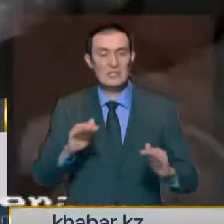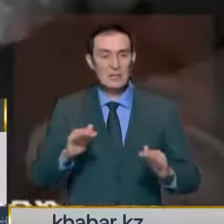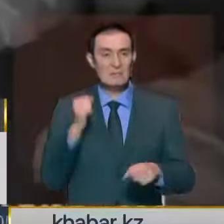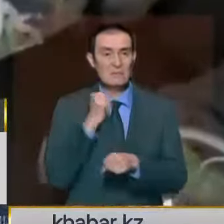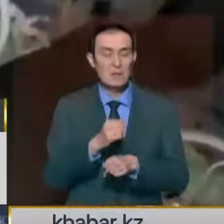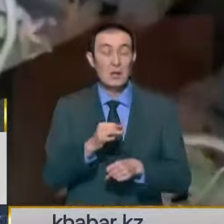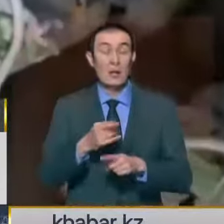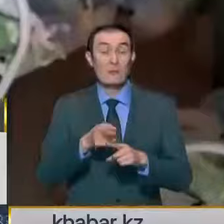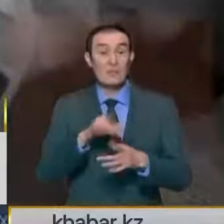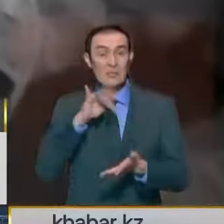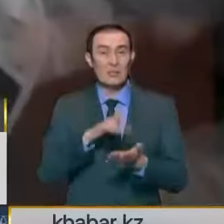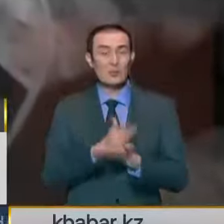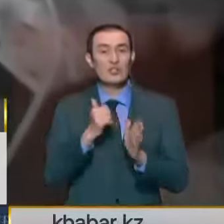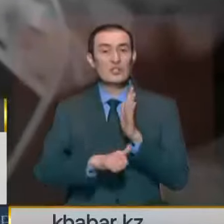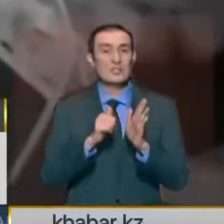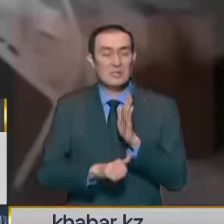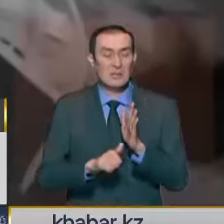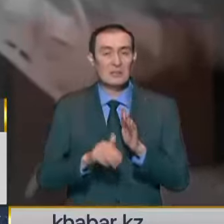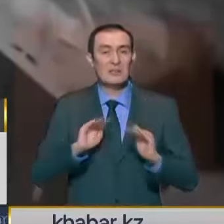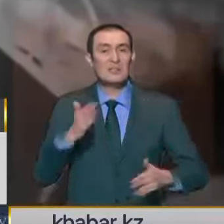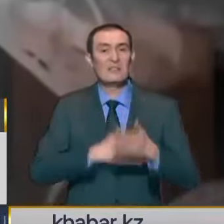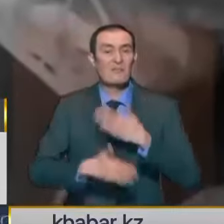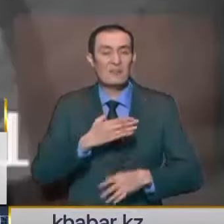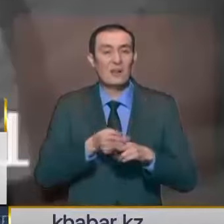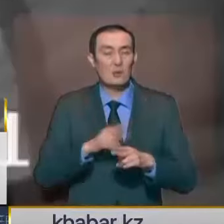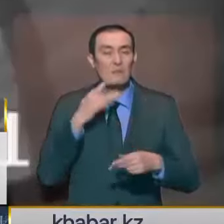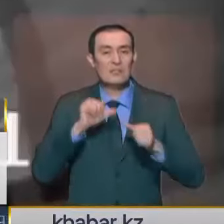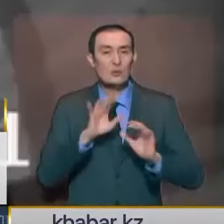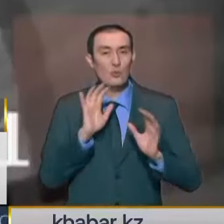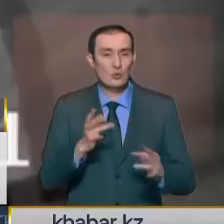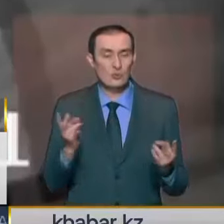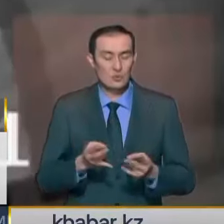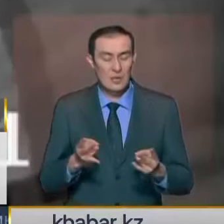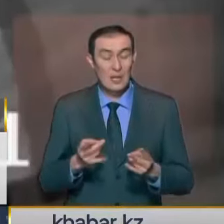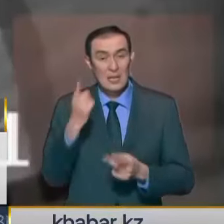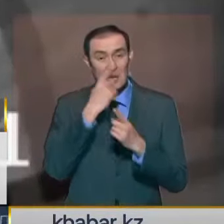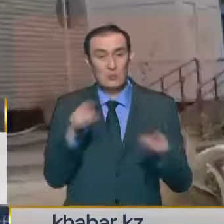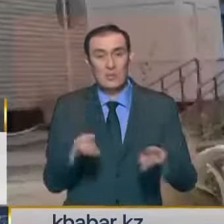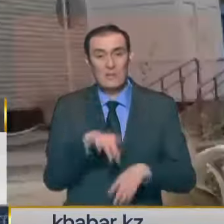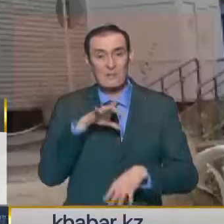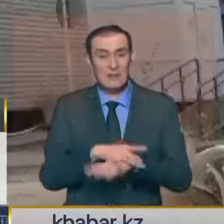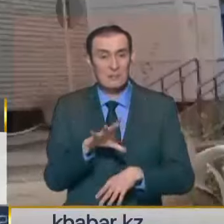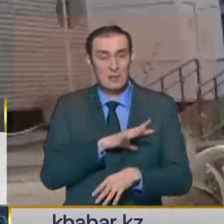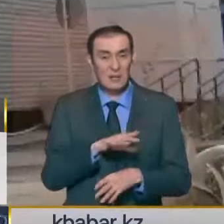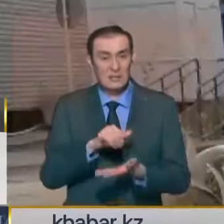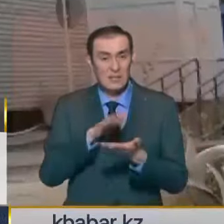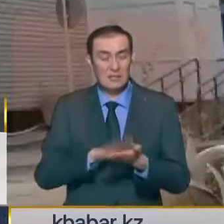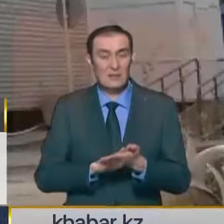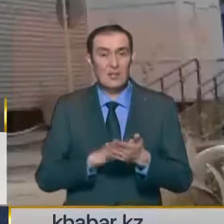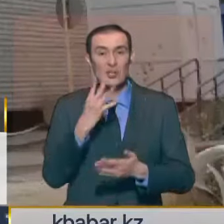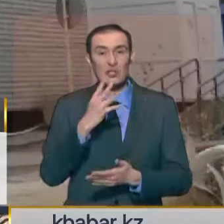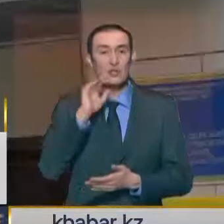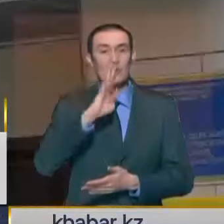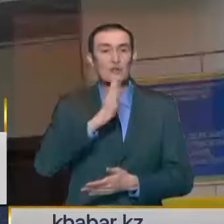и спине в центре находится 60 особенных детей нуждающихся в постоянном уходе напомню подобные случаи там были зарегистрированы